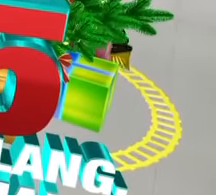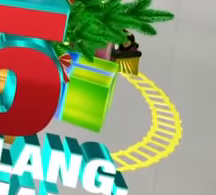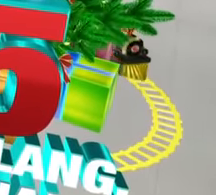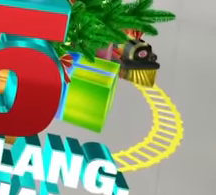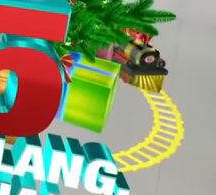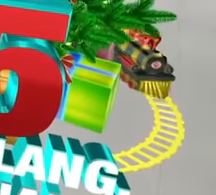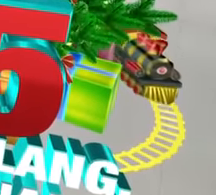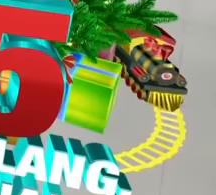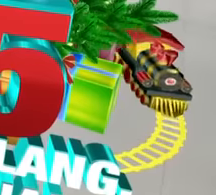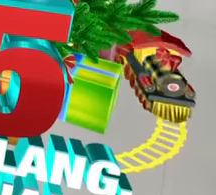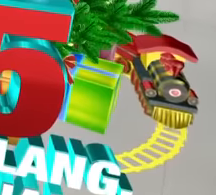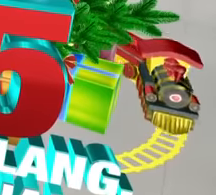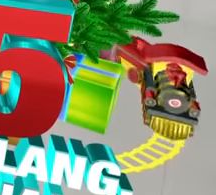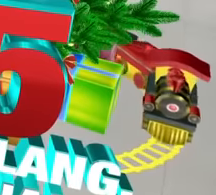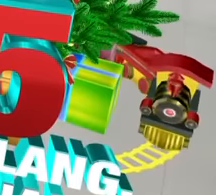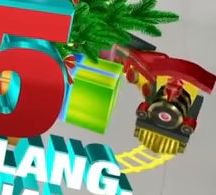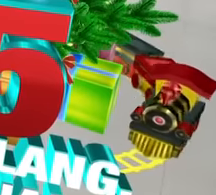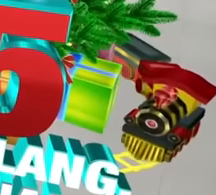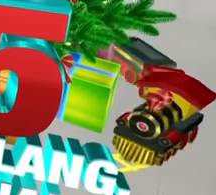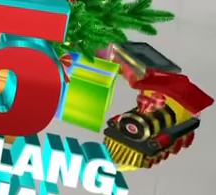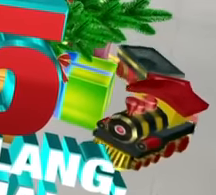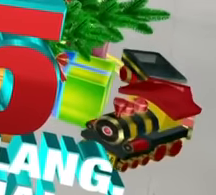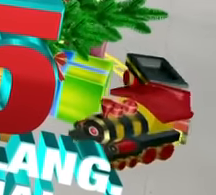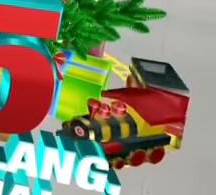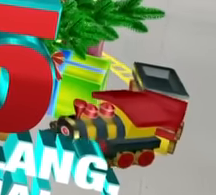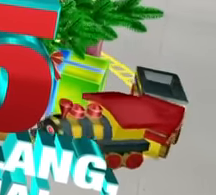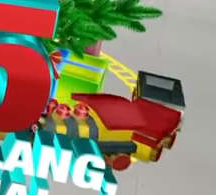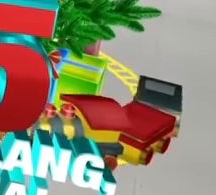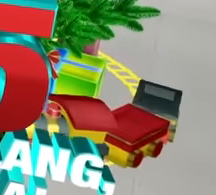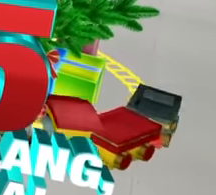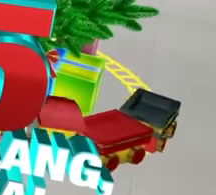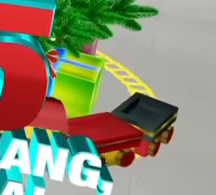anumang hamon, anumang panahon, tapat kaming